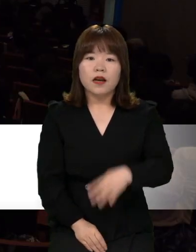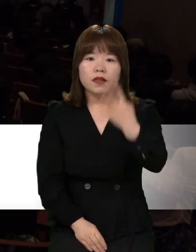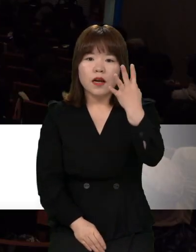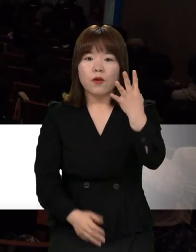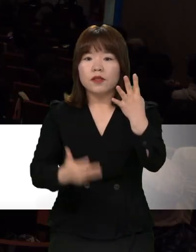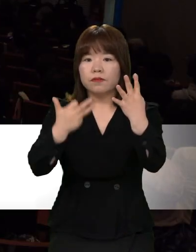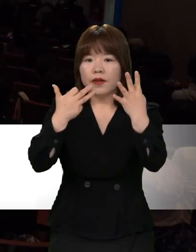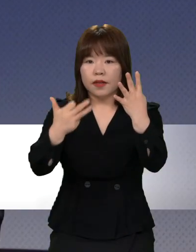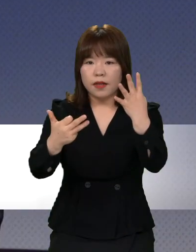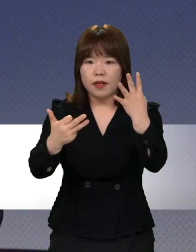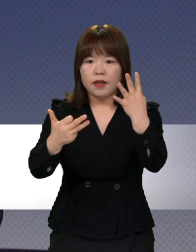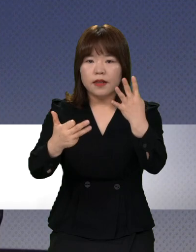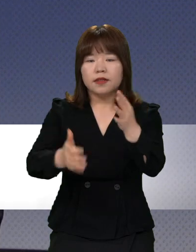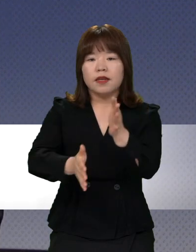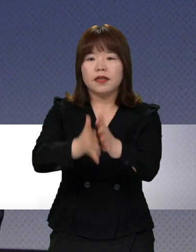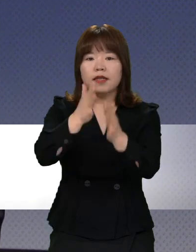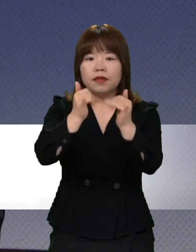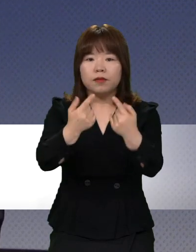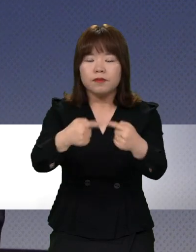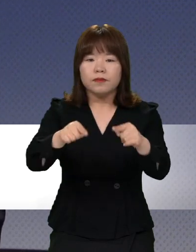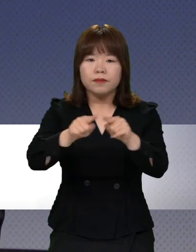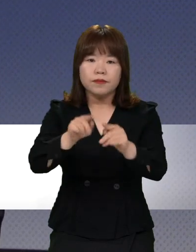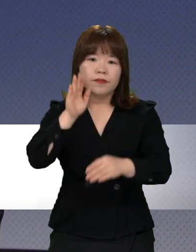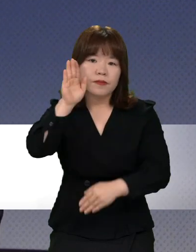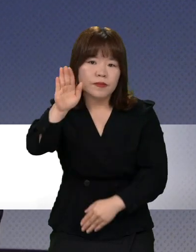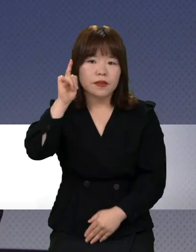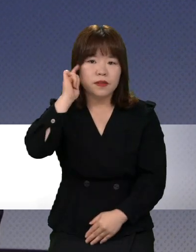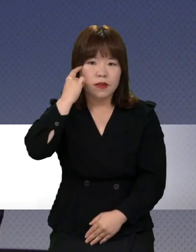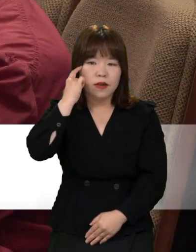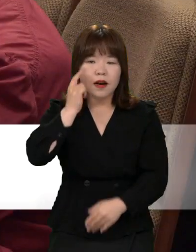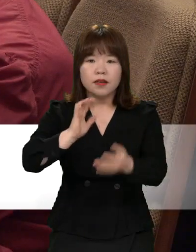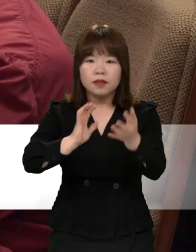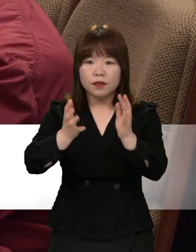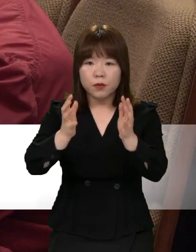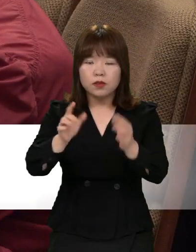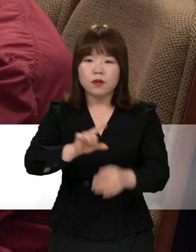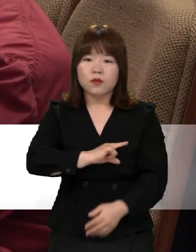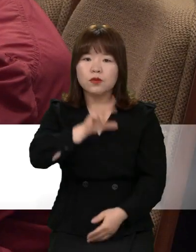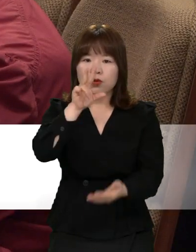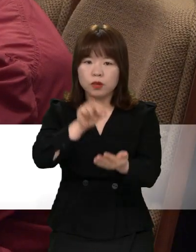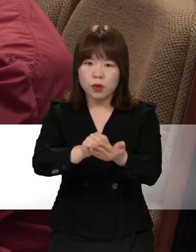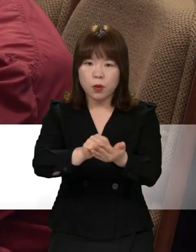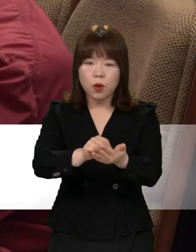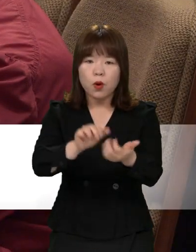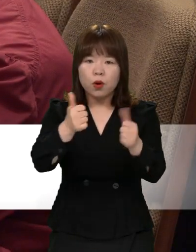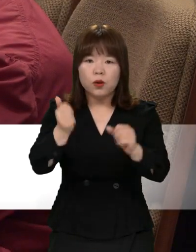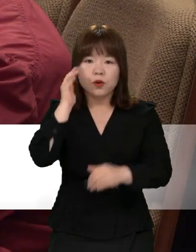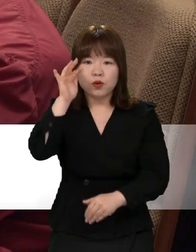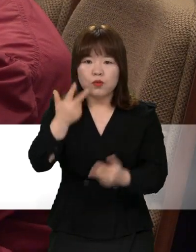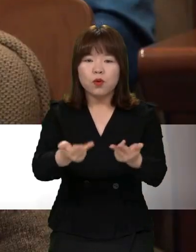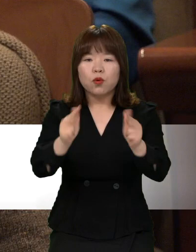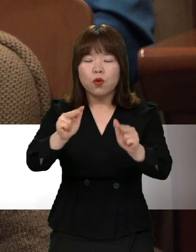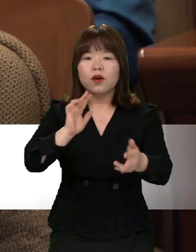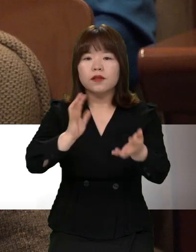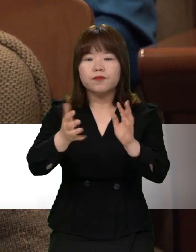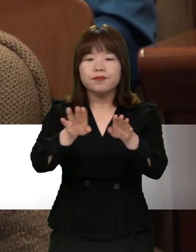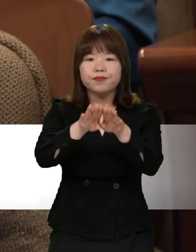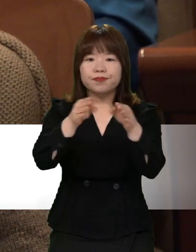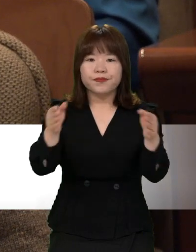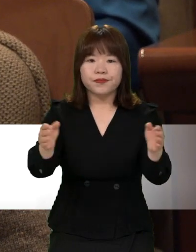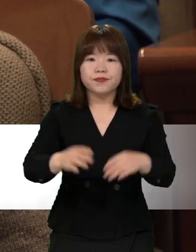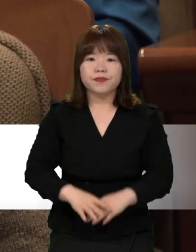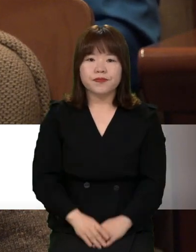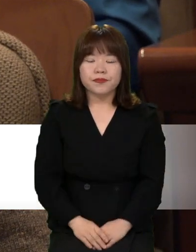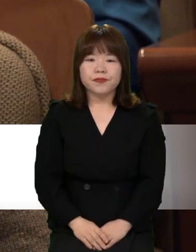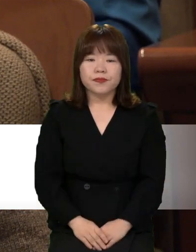지난 18일 포항시는 영일의 뜰, 시민과 함께 미래를 생각하는 심포지엄이라는 주제로 추모공원